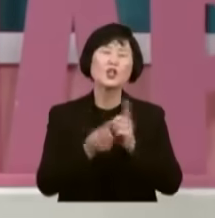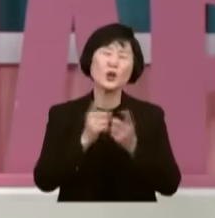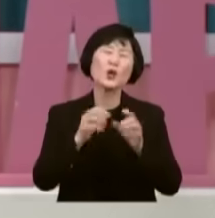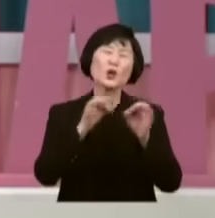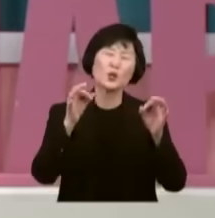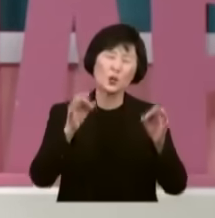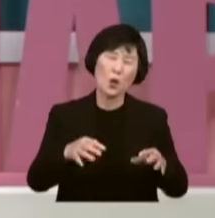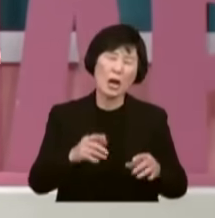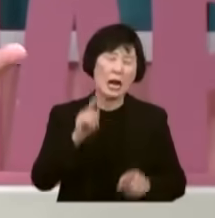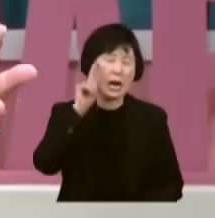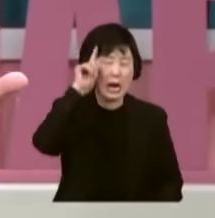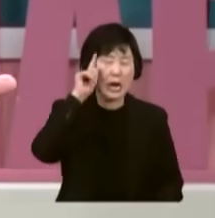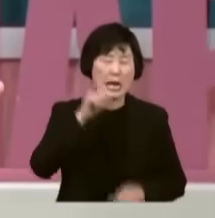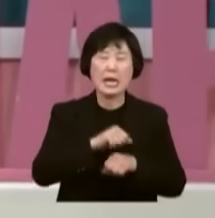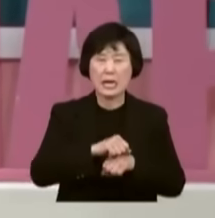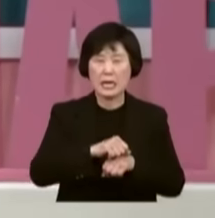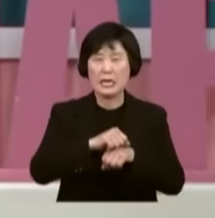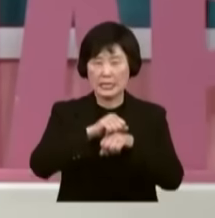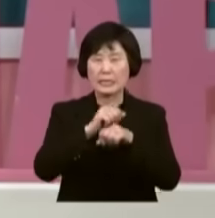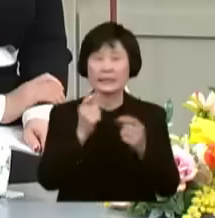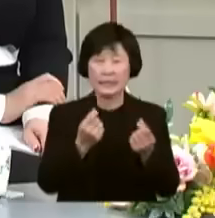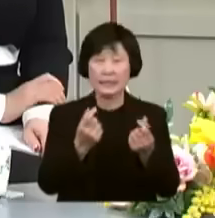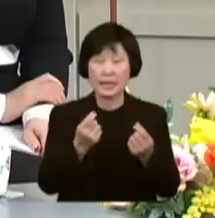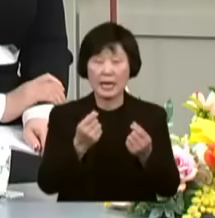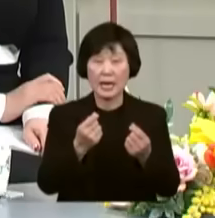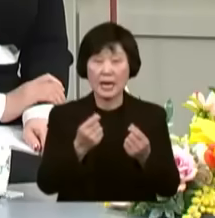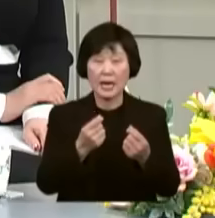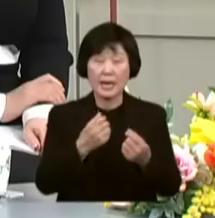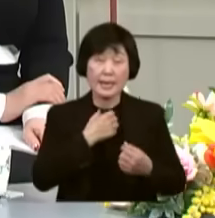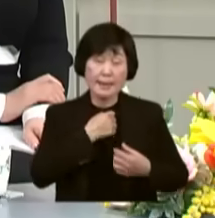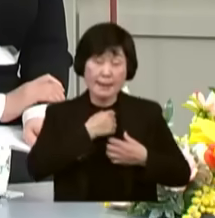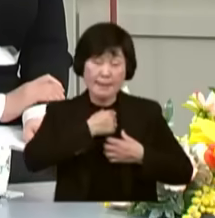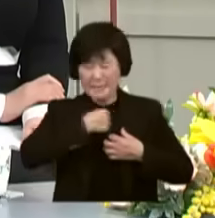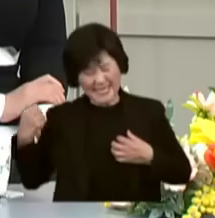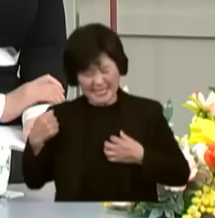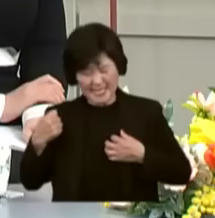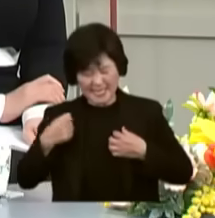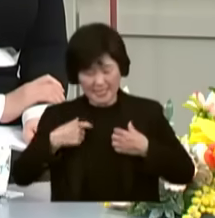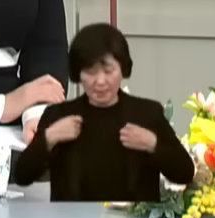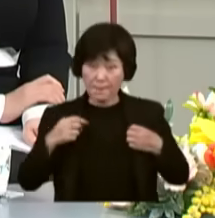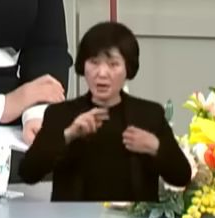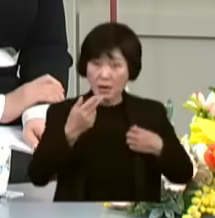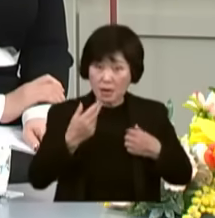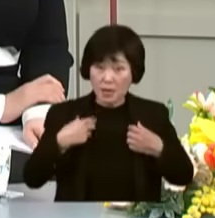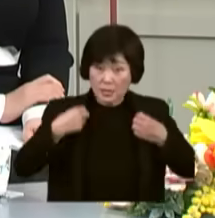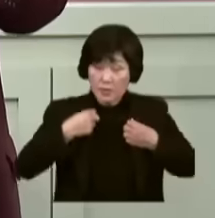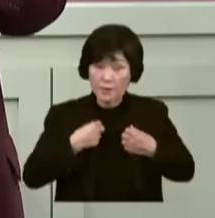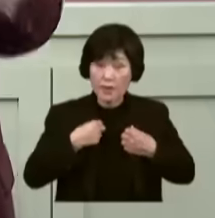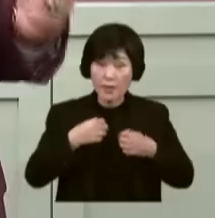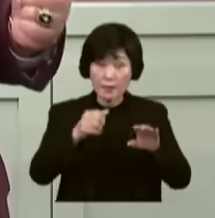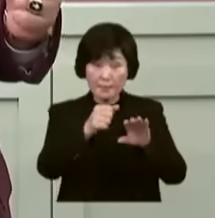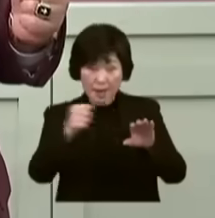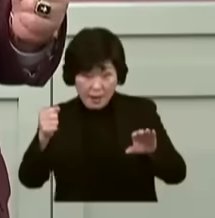소리 치고 그거 막 난리를 치는 거야. 그러면서 막 와이셔츠도 단추를 이렇게 풀 옷 갈아입는데 풀로 짧게